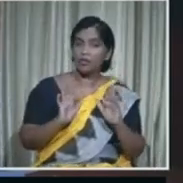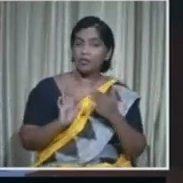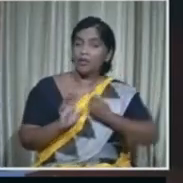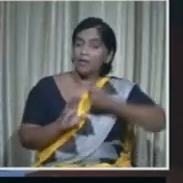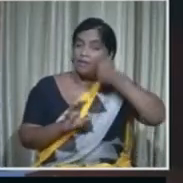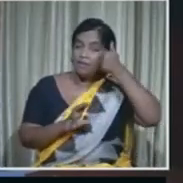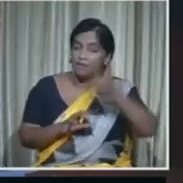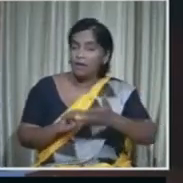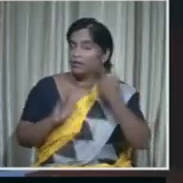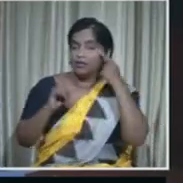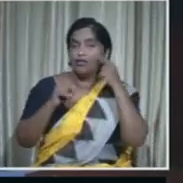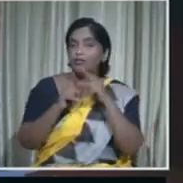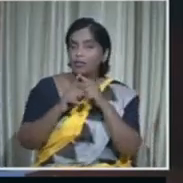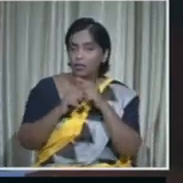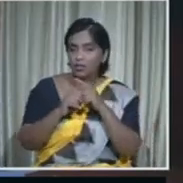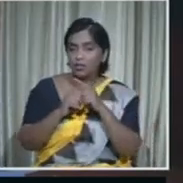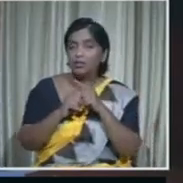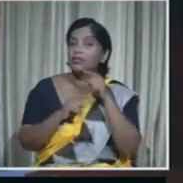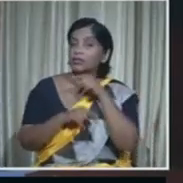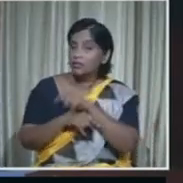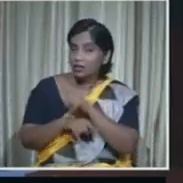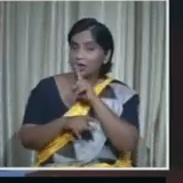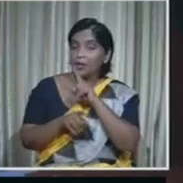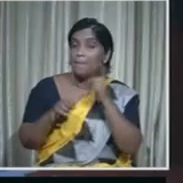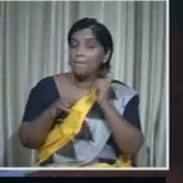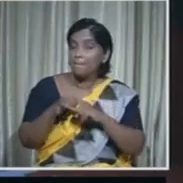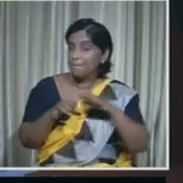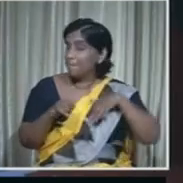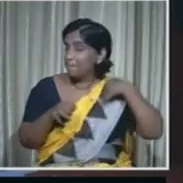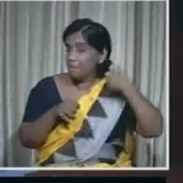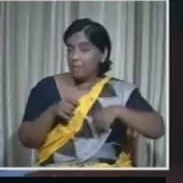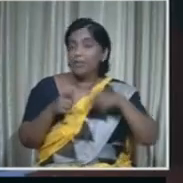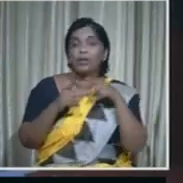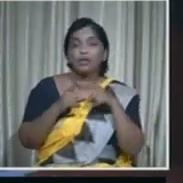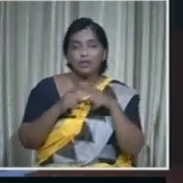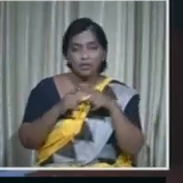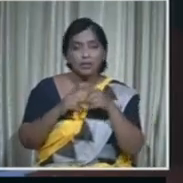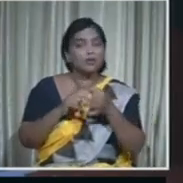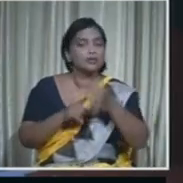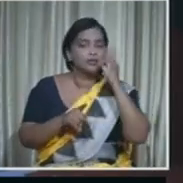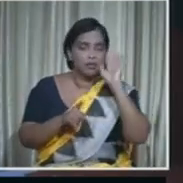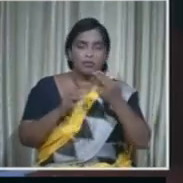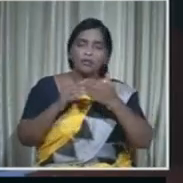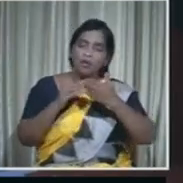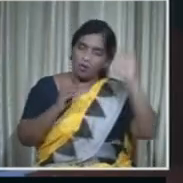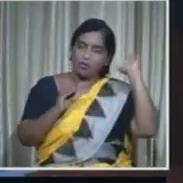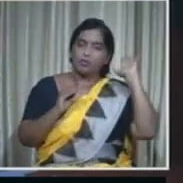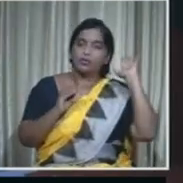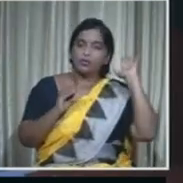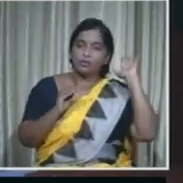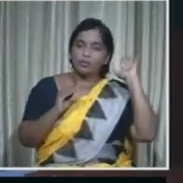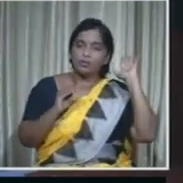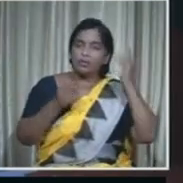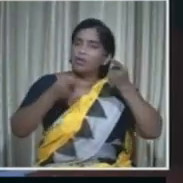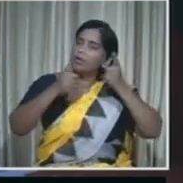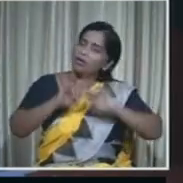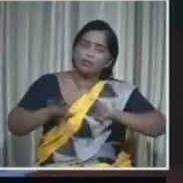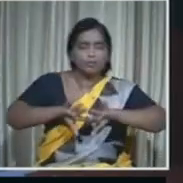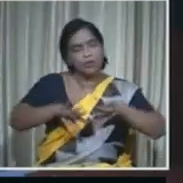වැදගත් කොන්දේසිය තමයි අර මේ ප්‍රශ්නේ කේන්ද්‍රීය බවට පත් වී තිබෙනද ජනාධිපතිවරයා ඉවත් වීම. ඊට පස්සේ මොකද වෙන්නේ? ඕන